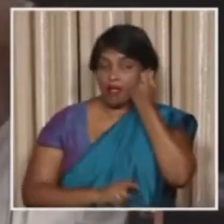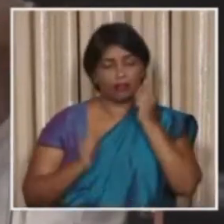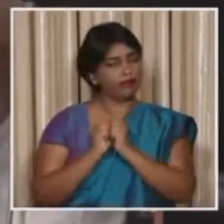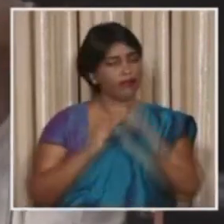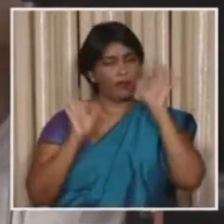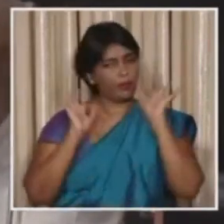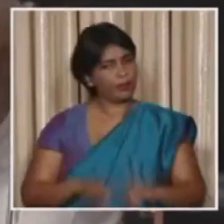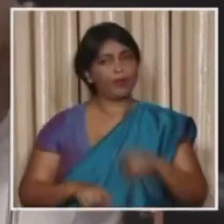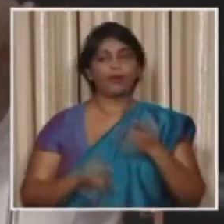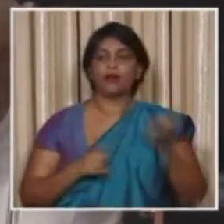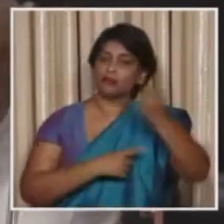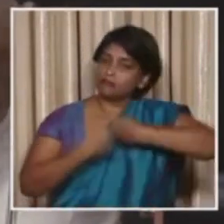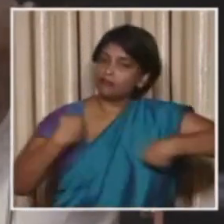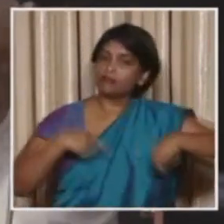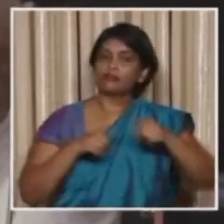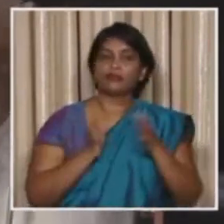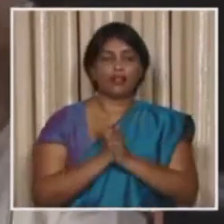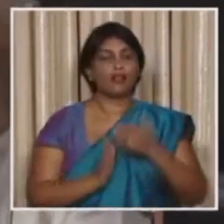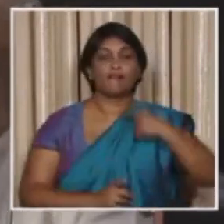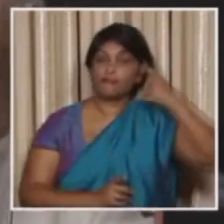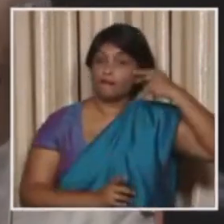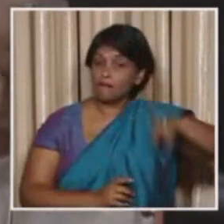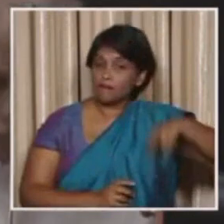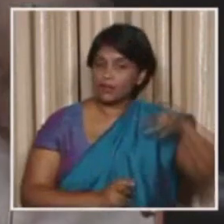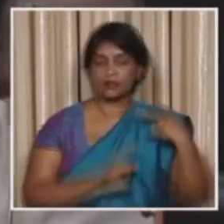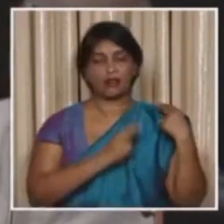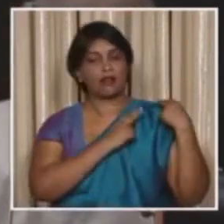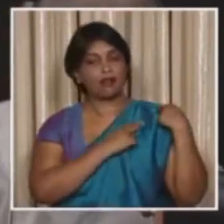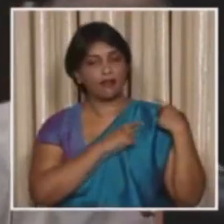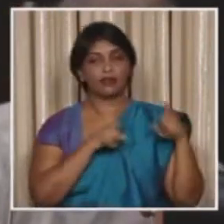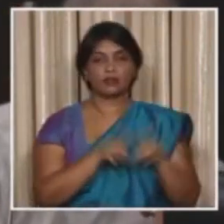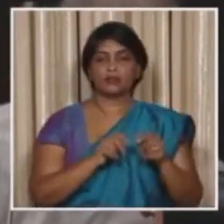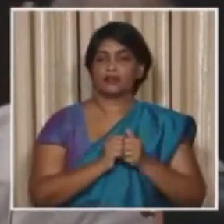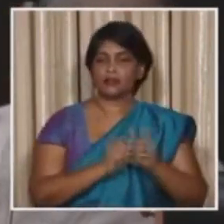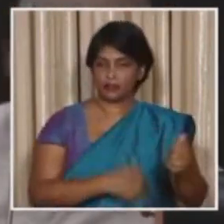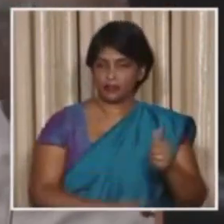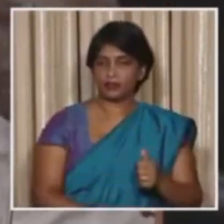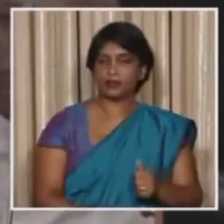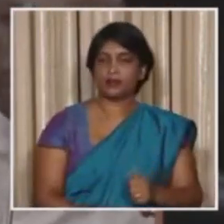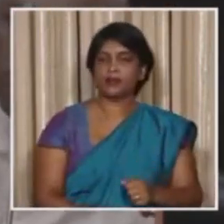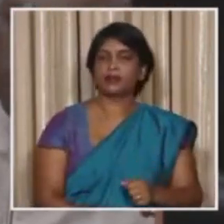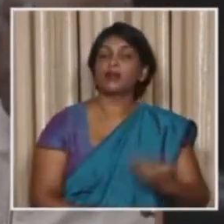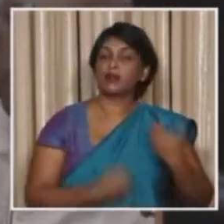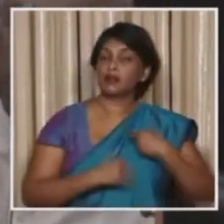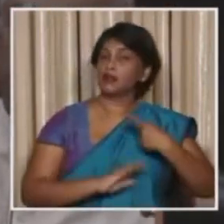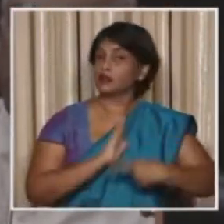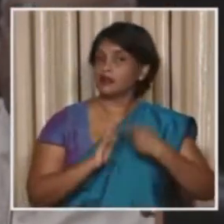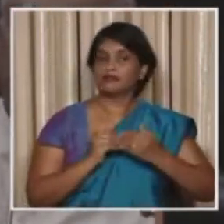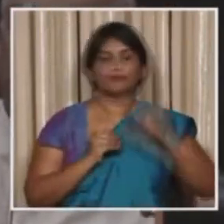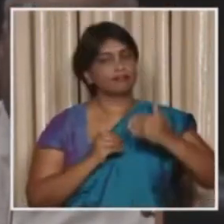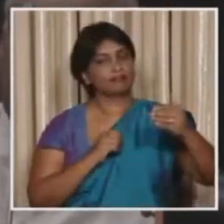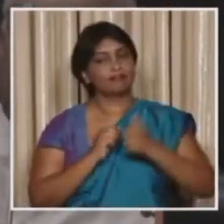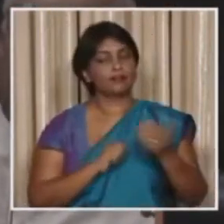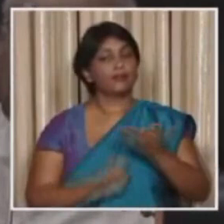ඈත් වෙමු. අප සියලු දෙනාම විශ්වාසයෙන් සහ වගකීමෙන් යුතුව ක්‍රියා කරමු. අපේ රට ඉදිරියට ගෙන යා